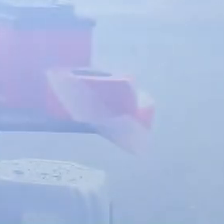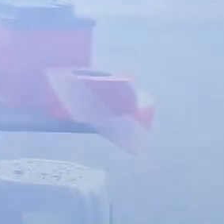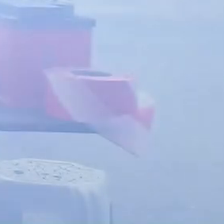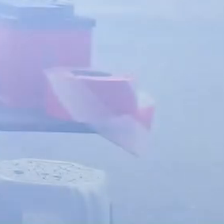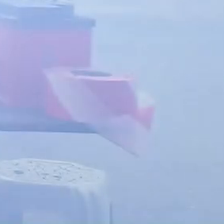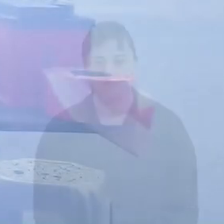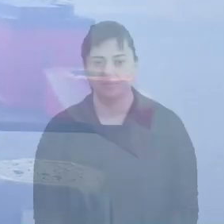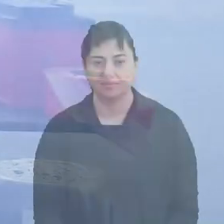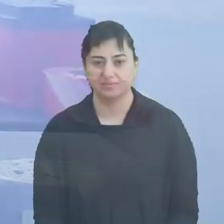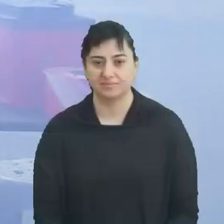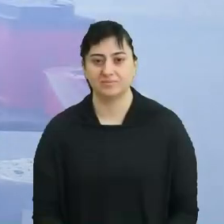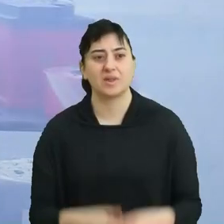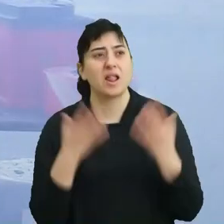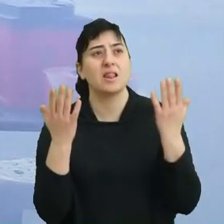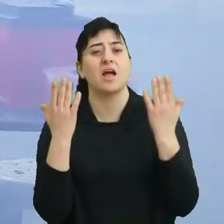Ya bu nedir be?